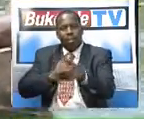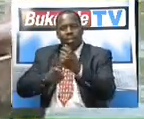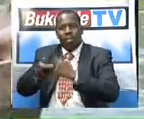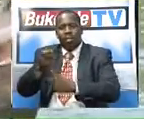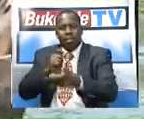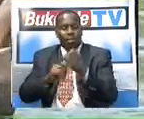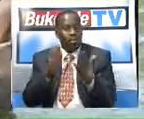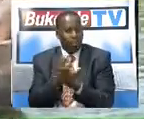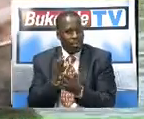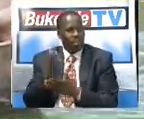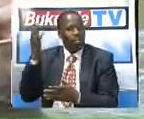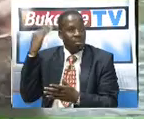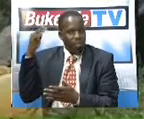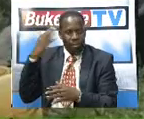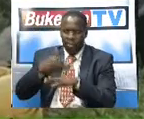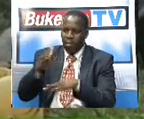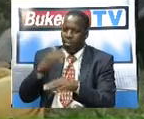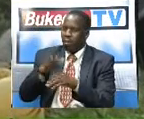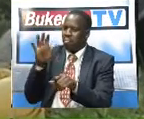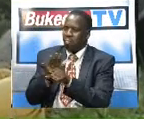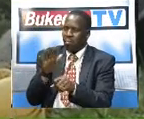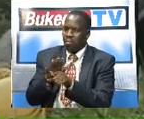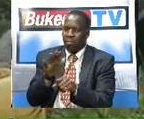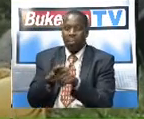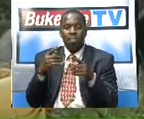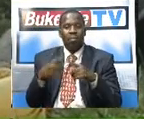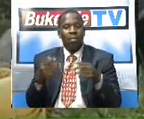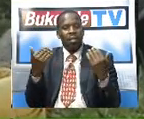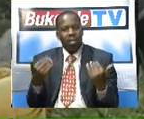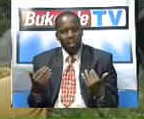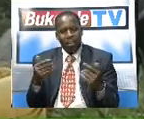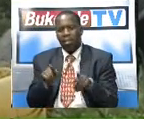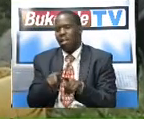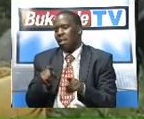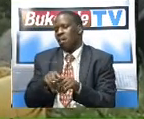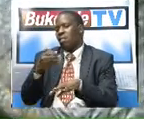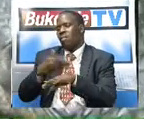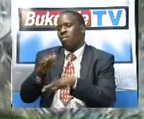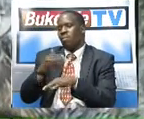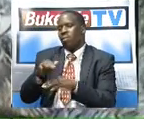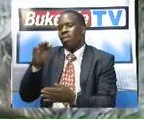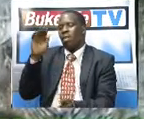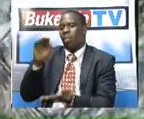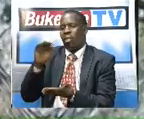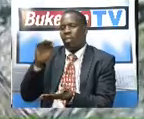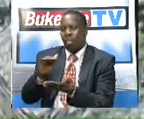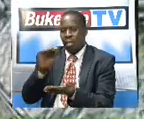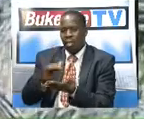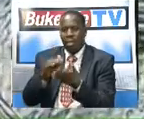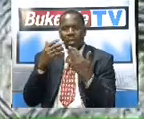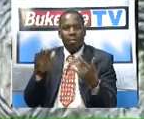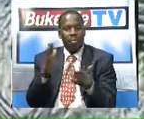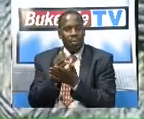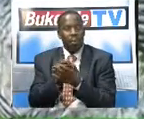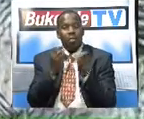omugga guno gwabangamu ebyennyanja nga guyimirizaawo abavubi abawera, nga kati ebyennyanja kyafuuka lugero kuba bangi badda mu